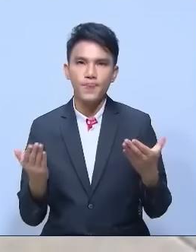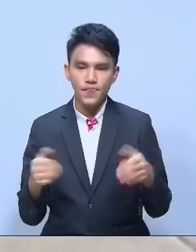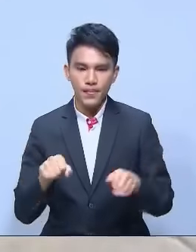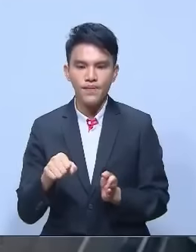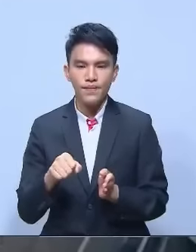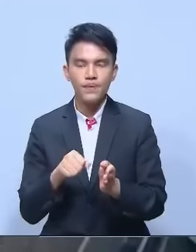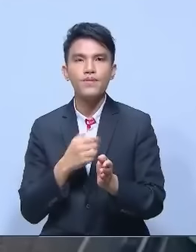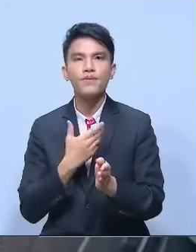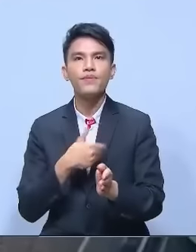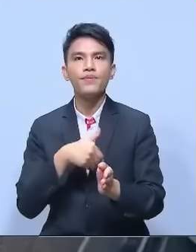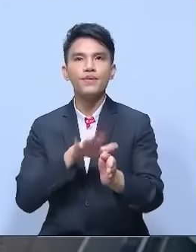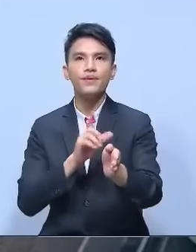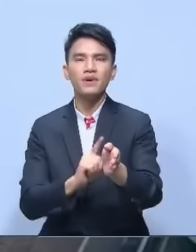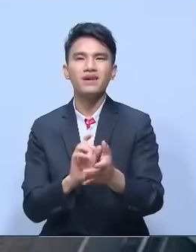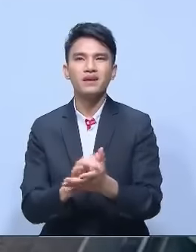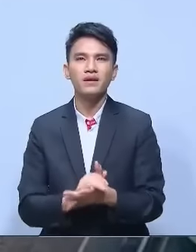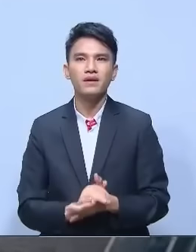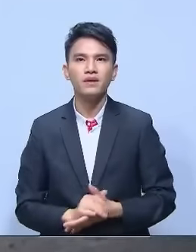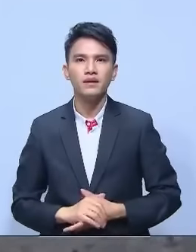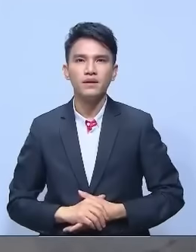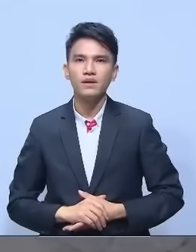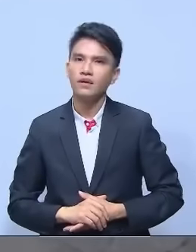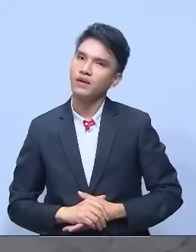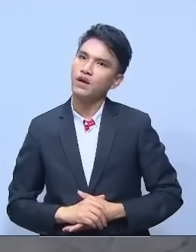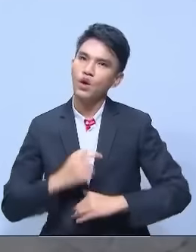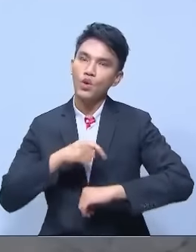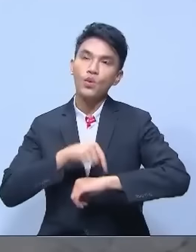นต์ออกไปแบบนี้นะคะคุณผู้ชมพอเวลา